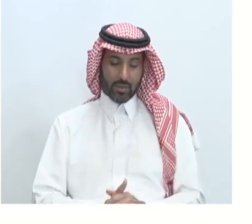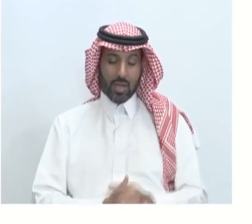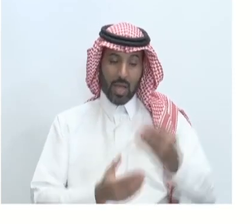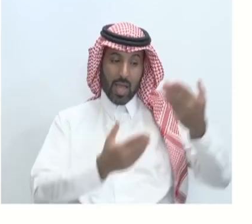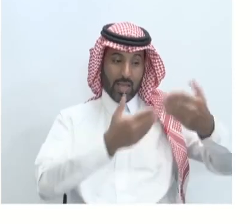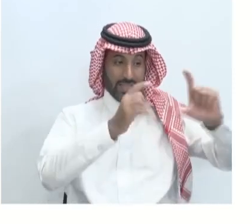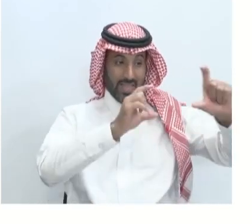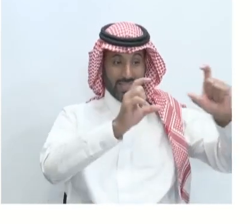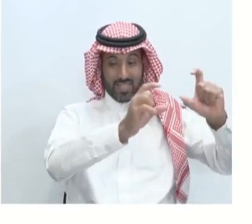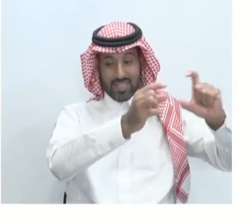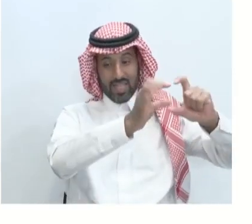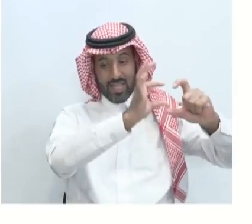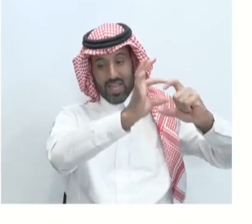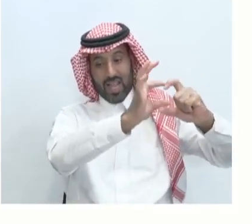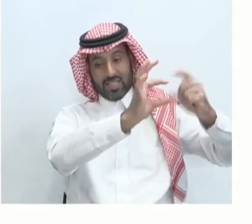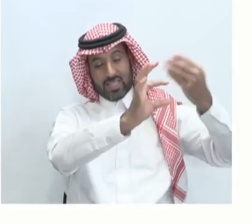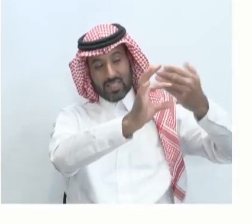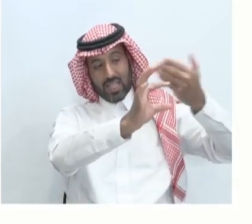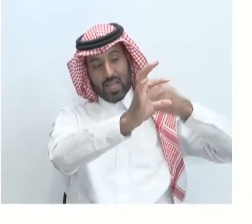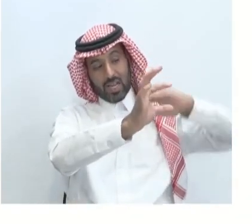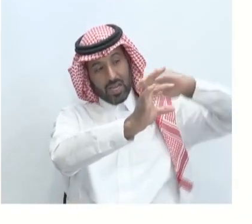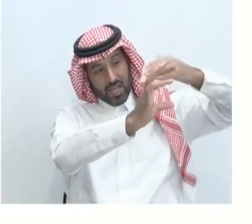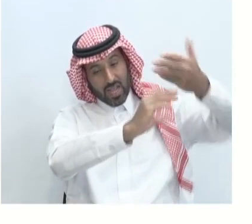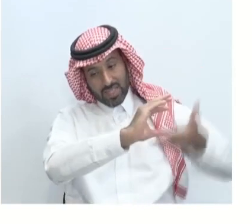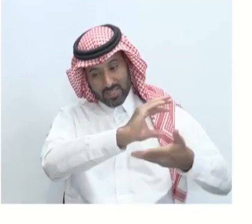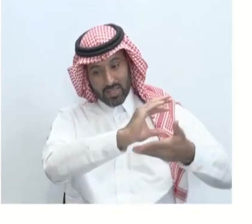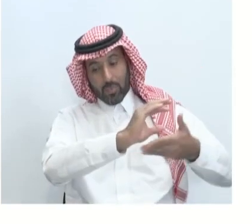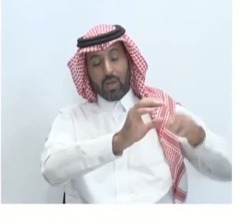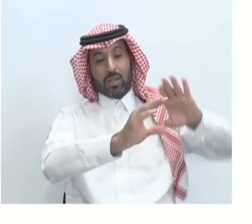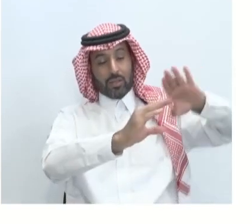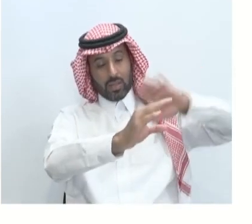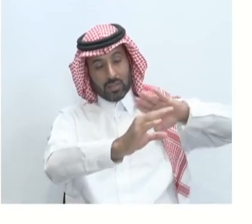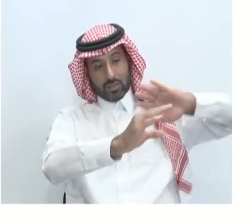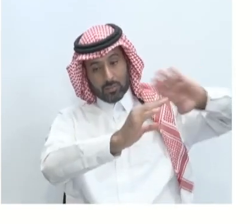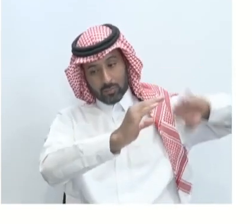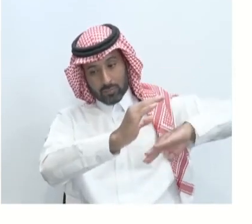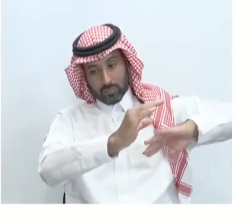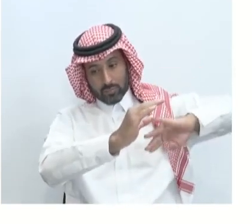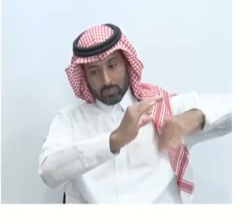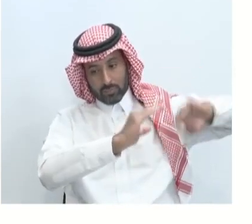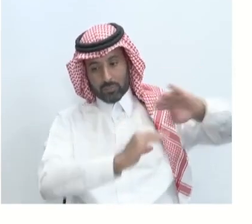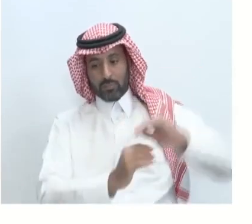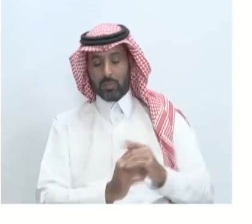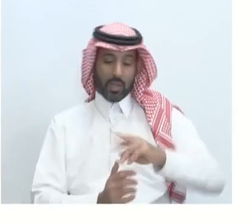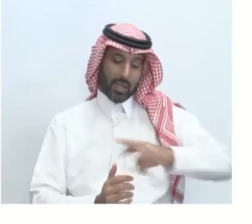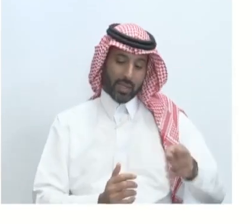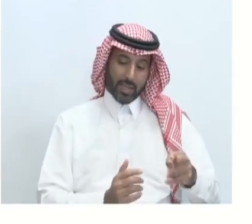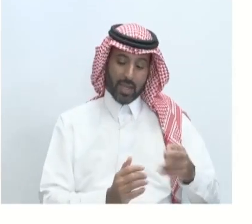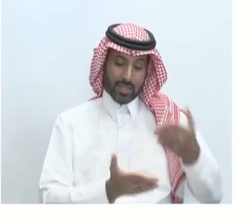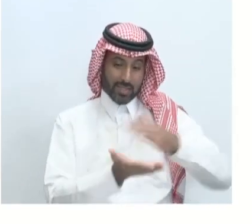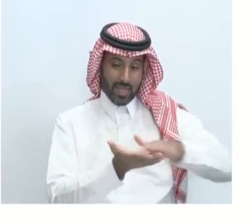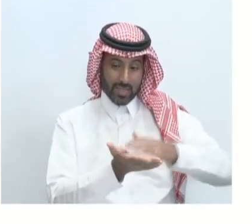السابقه في تصحيح الزيغ اللوني ولكن باختيار